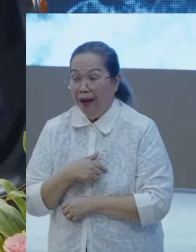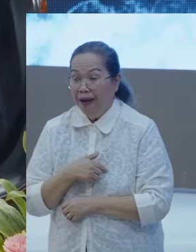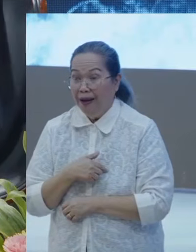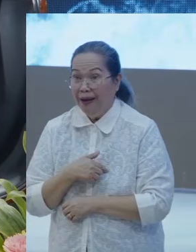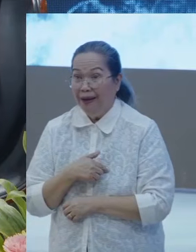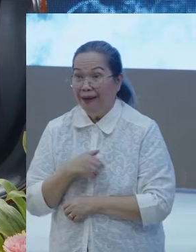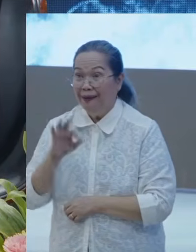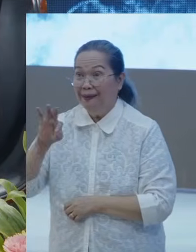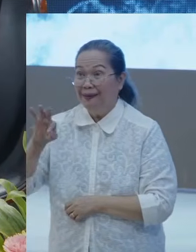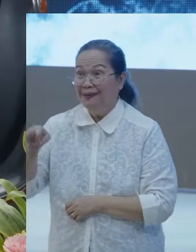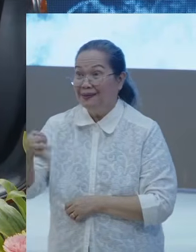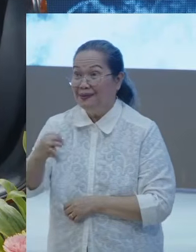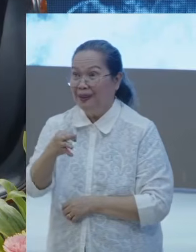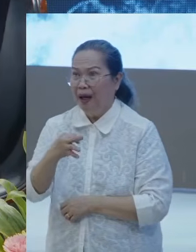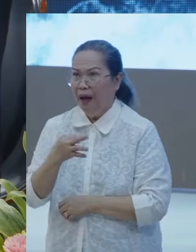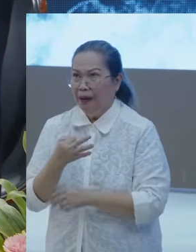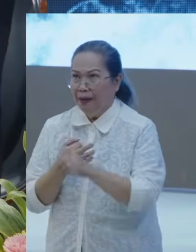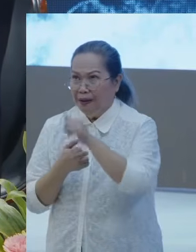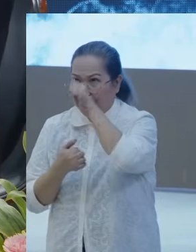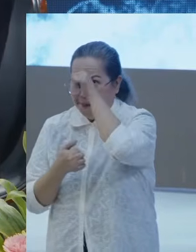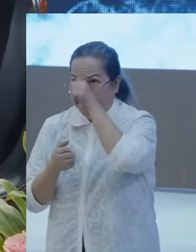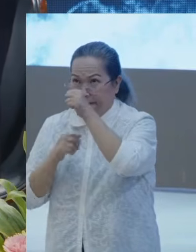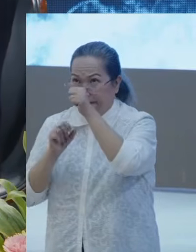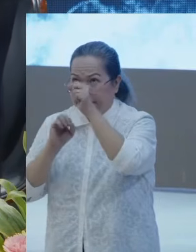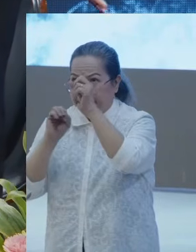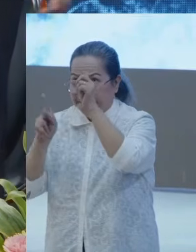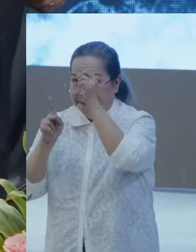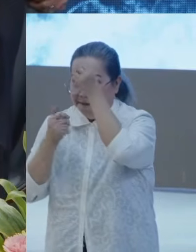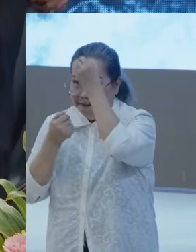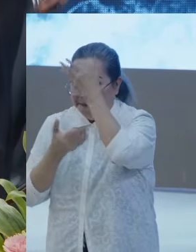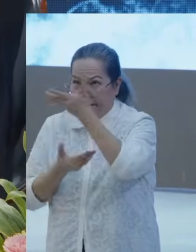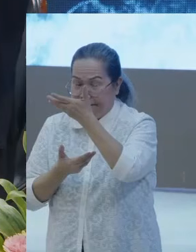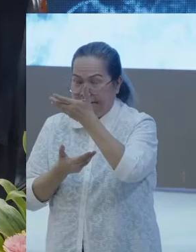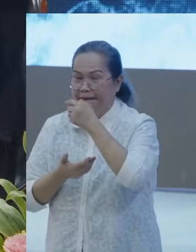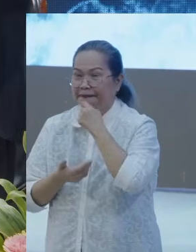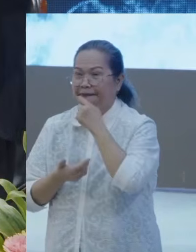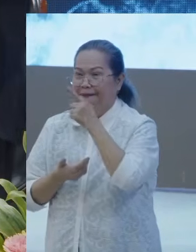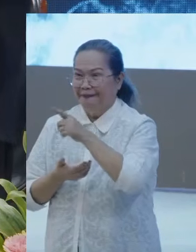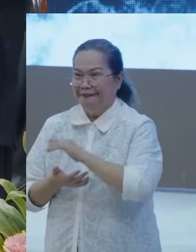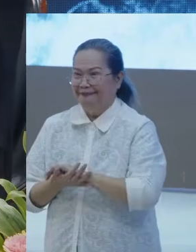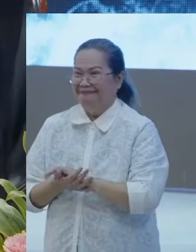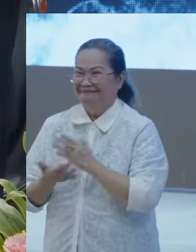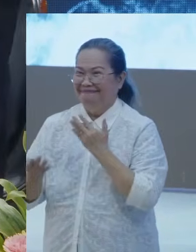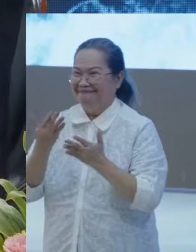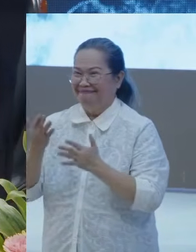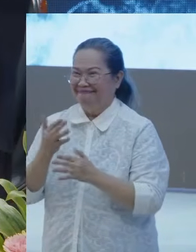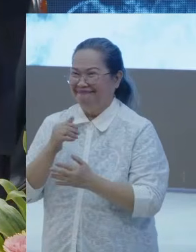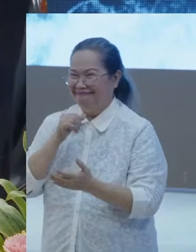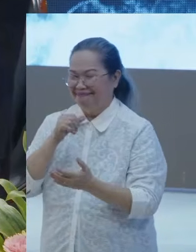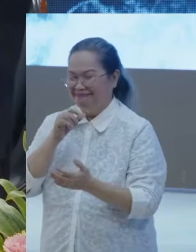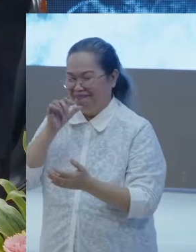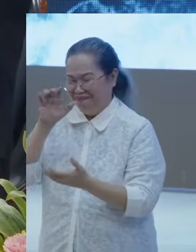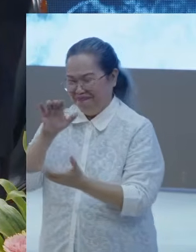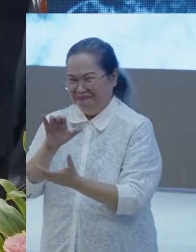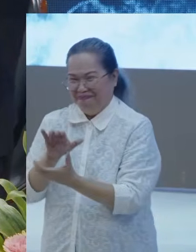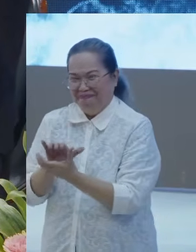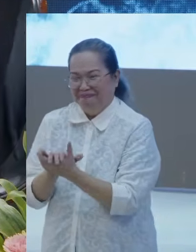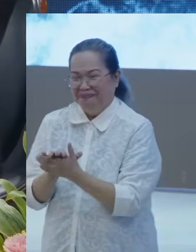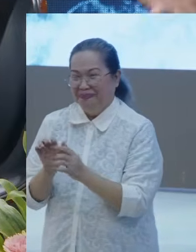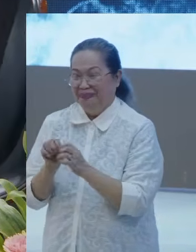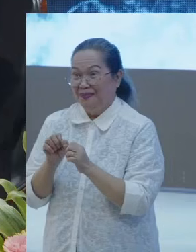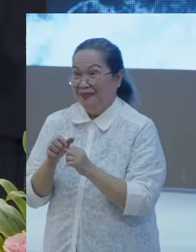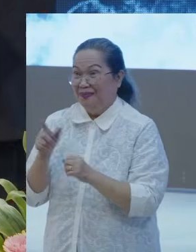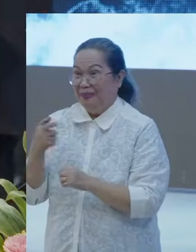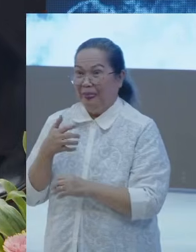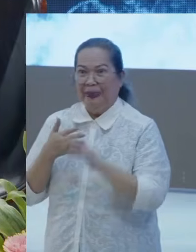ang pasaway. No? Sige, susunod ako sa iyo. Malamang naman hindi naman maniniwala ang Nineveh. So